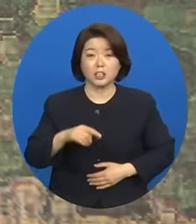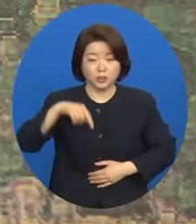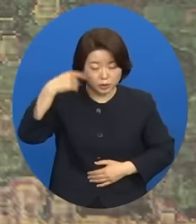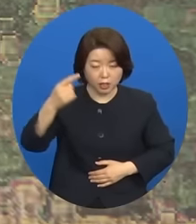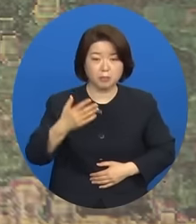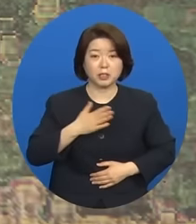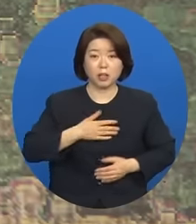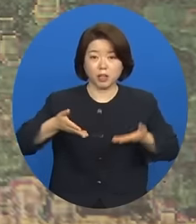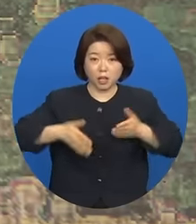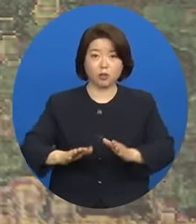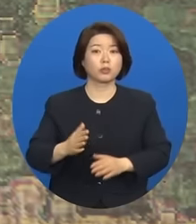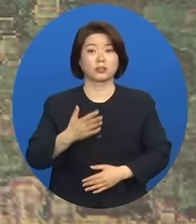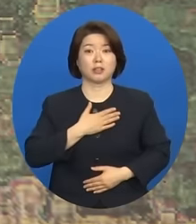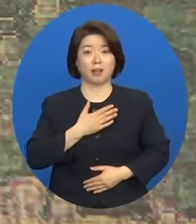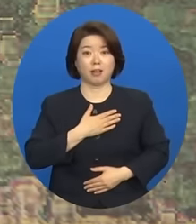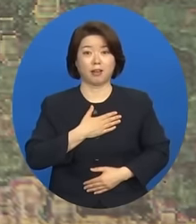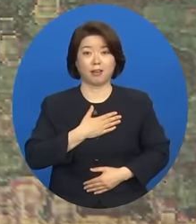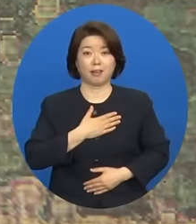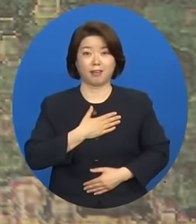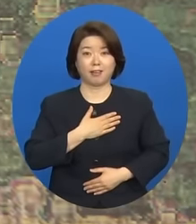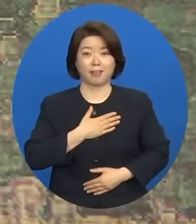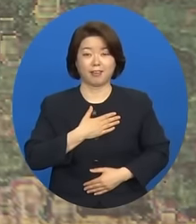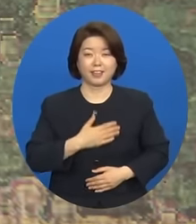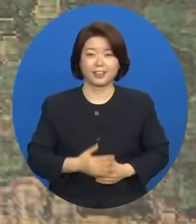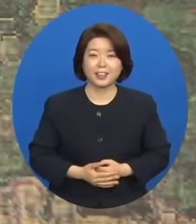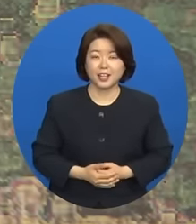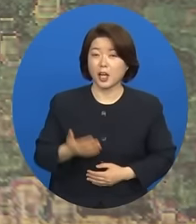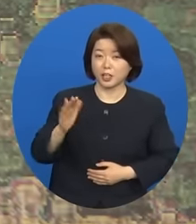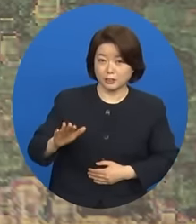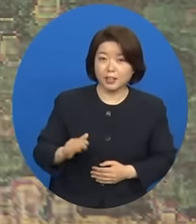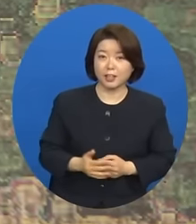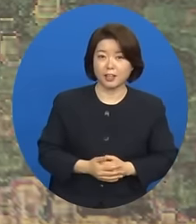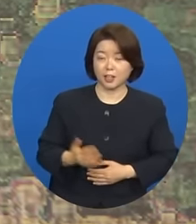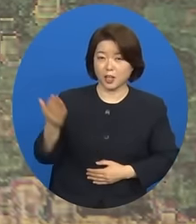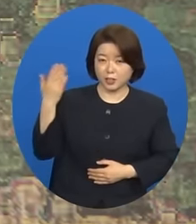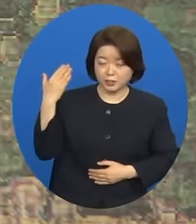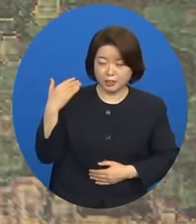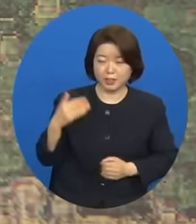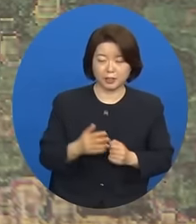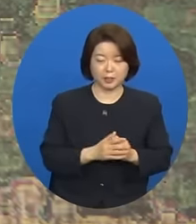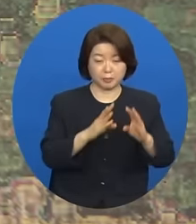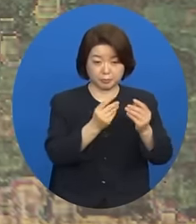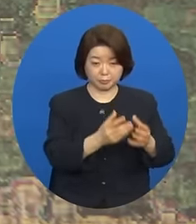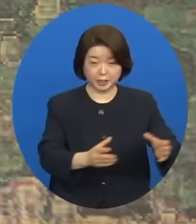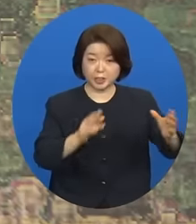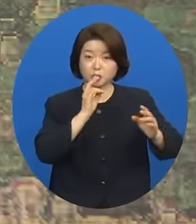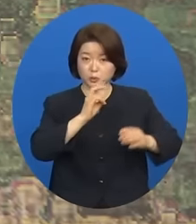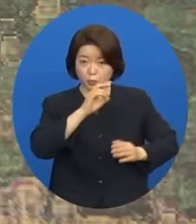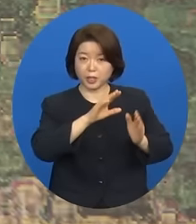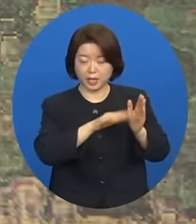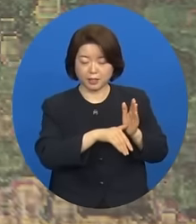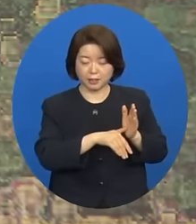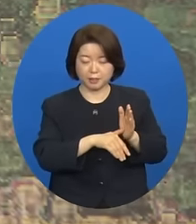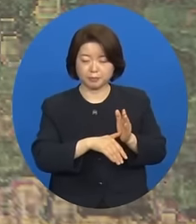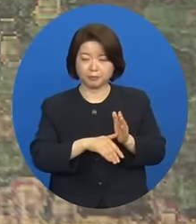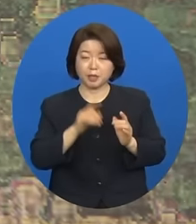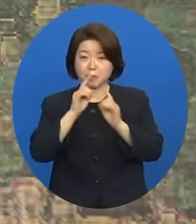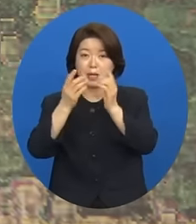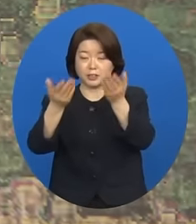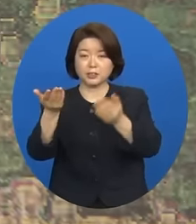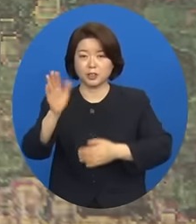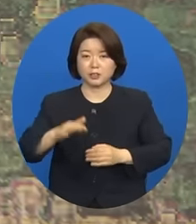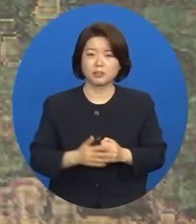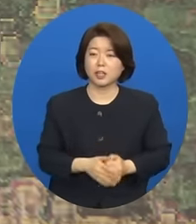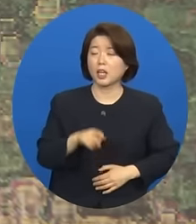저거든요. 그러니까 근데 제가 예전에 제그리스 노래에도 말씀을 드렸지만 아니